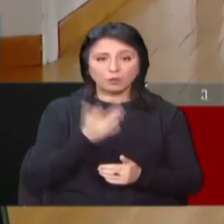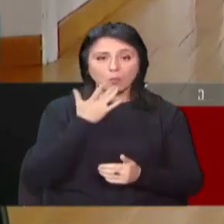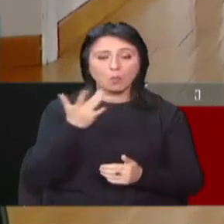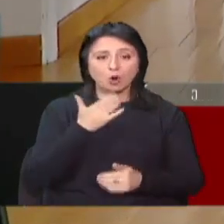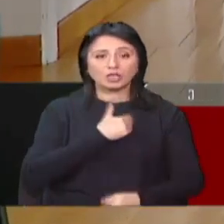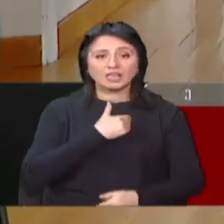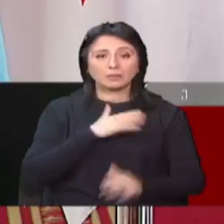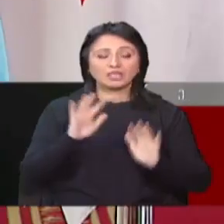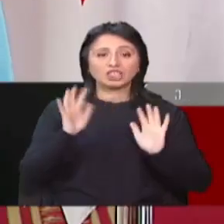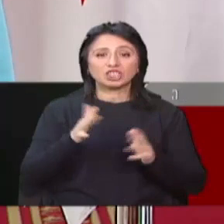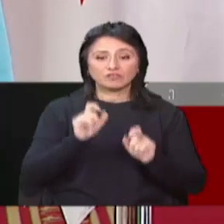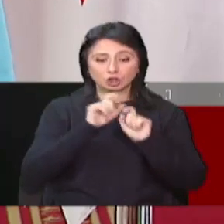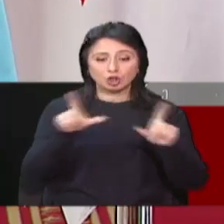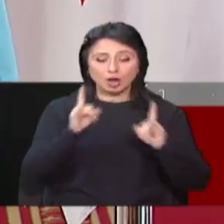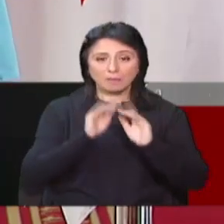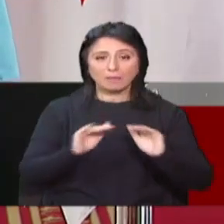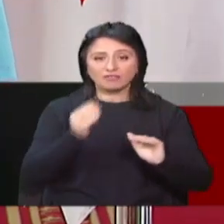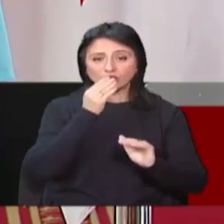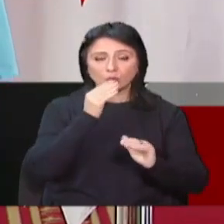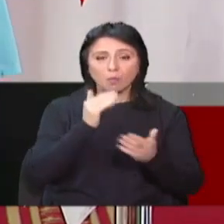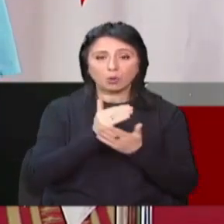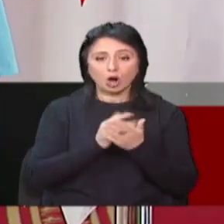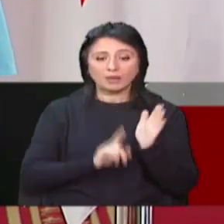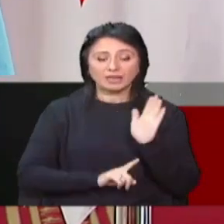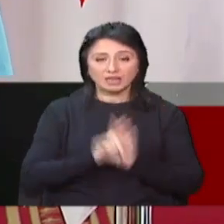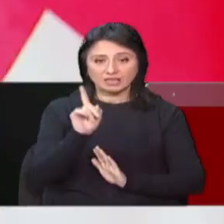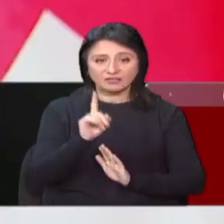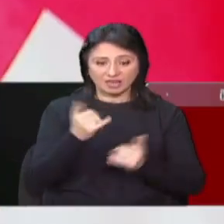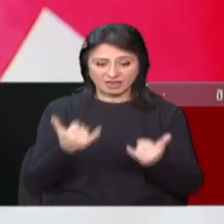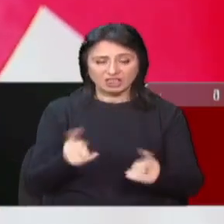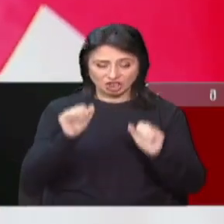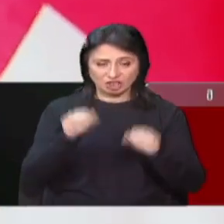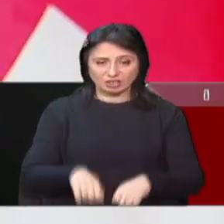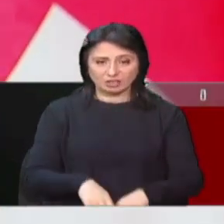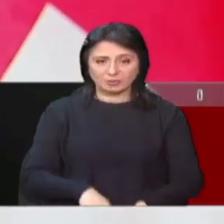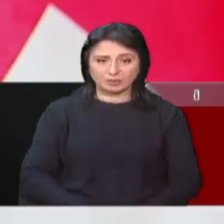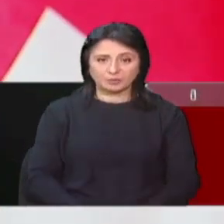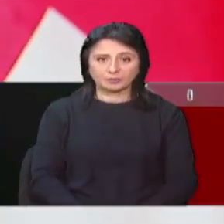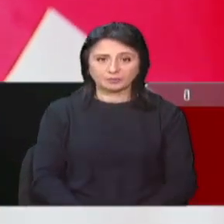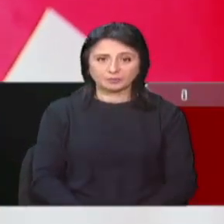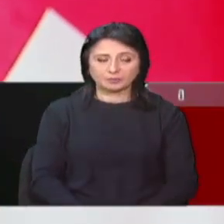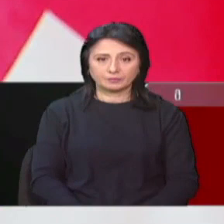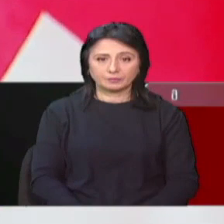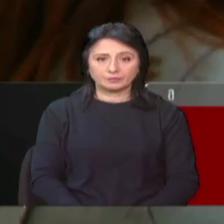პოლიტიკური ნების შემთხვევაში სკოლებში ბავშვთა კვების პროგრამის დაწყება დღესვე შესაძლებელია.